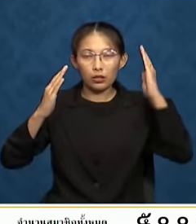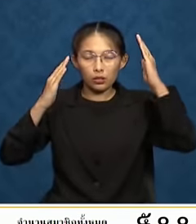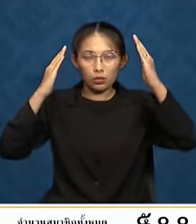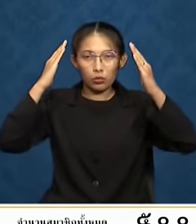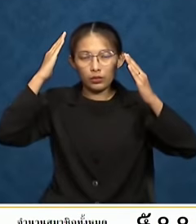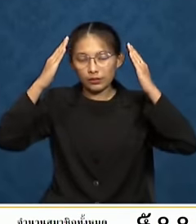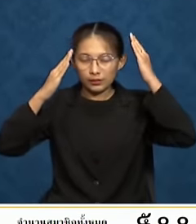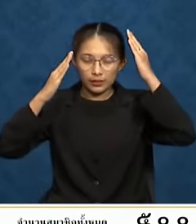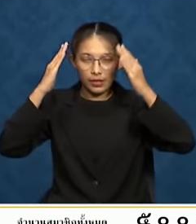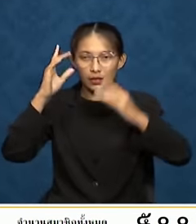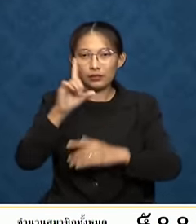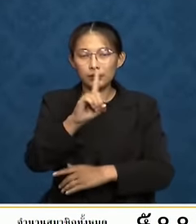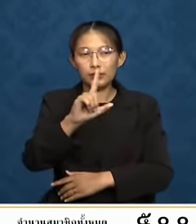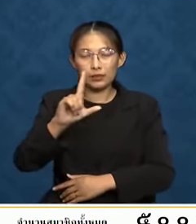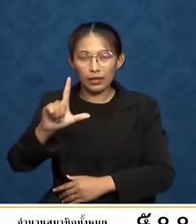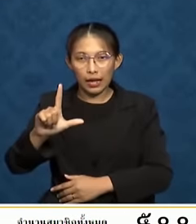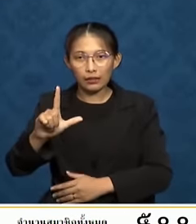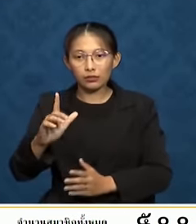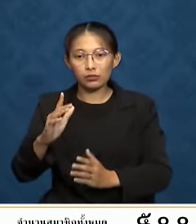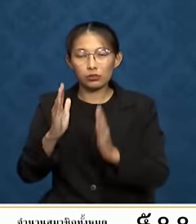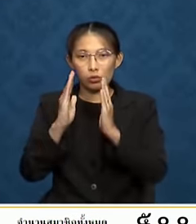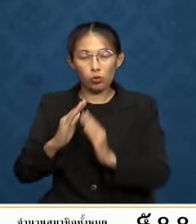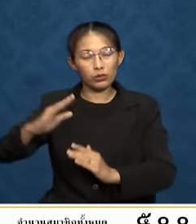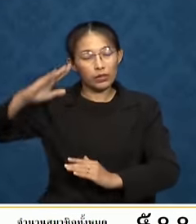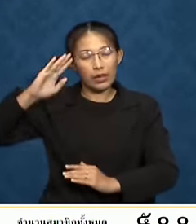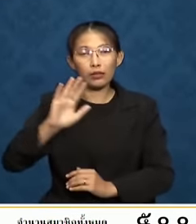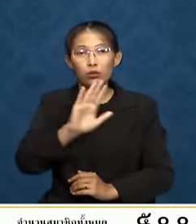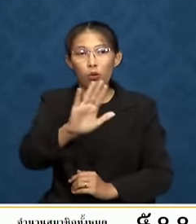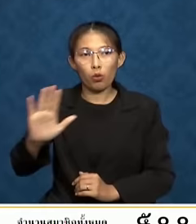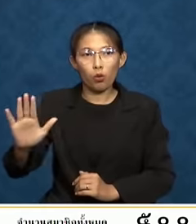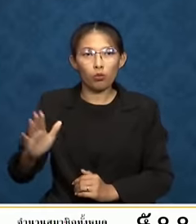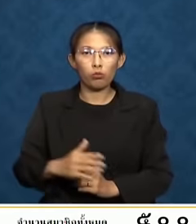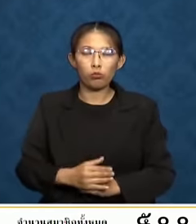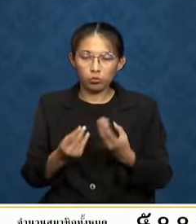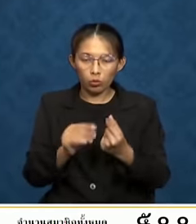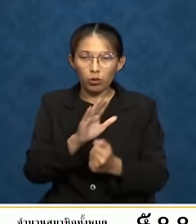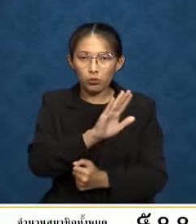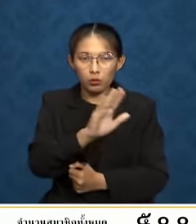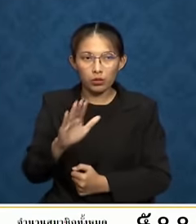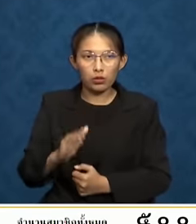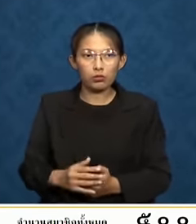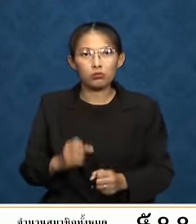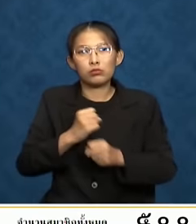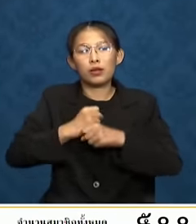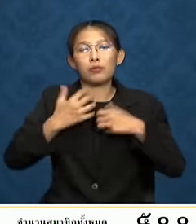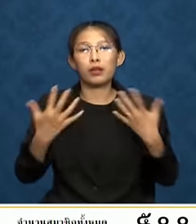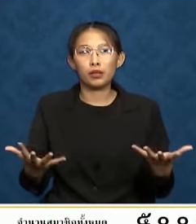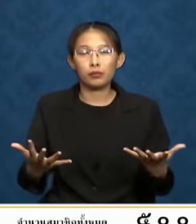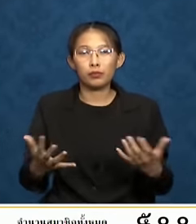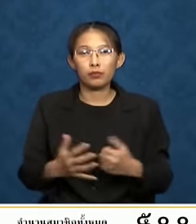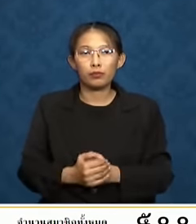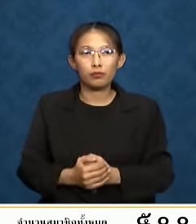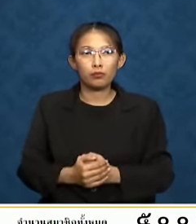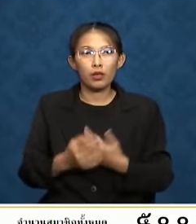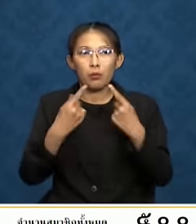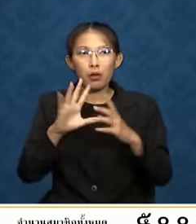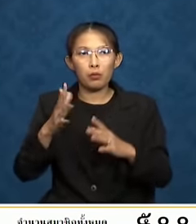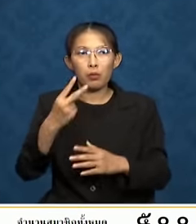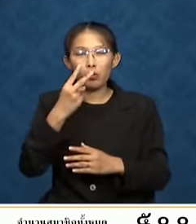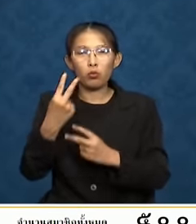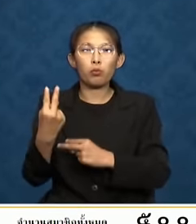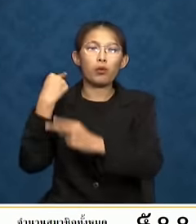กว่านี่กำลังพลเขนะเฮ้ยแบบนี้เอาไงก็ไม่แปลกหรท่านดูใน